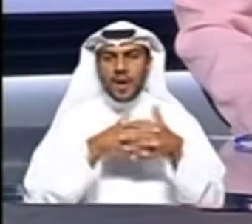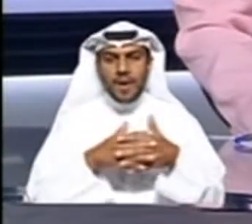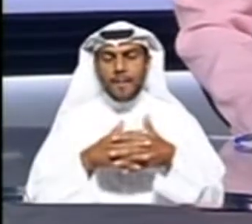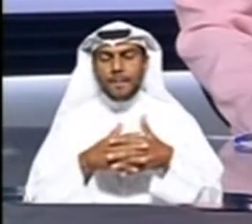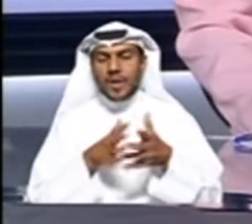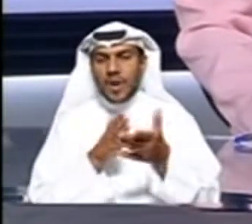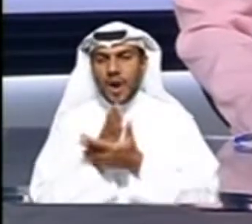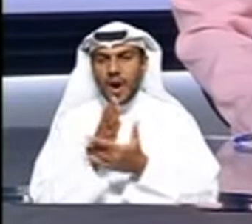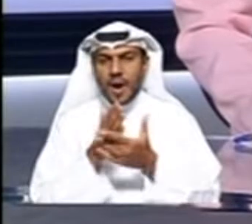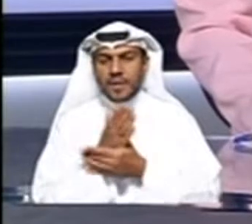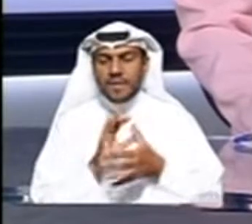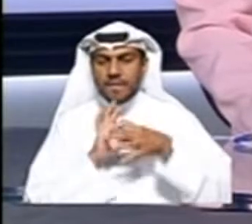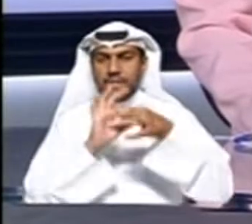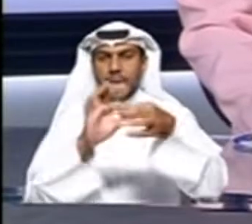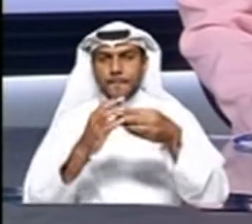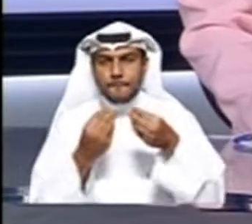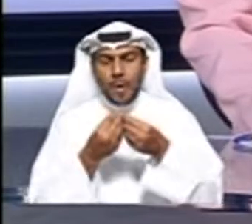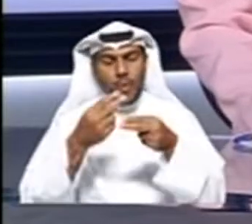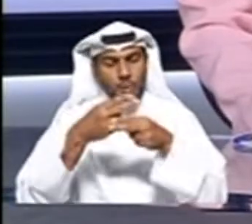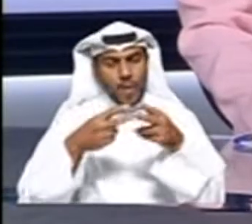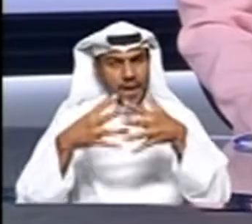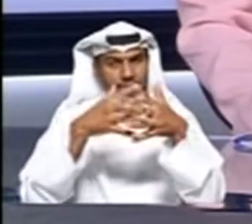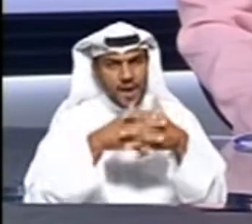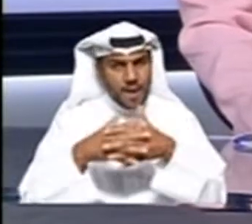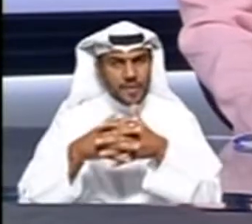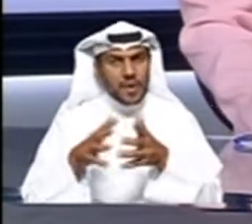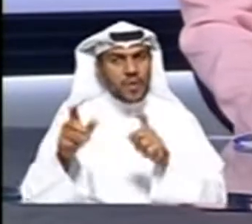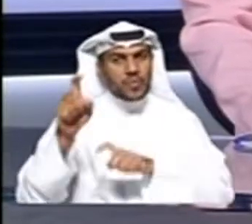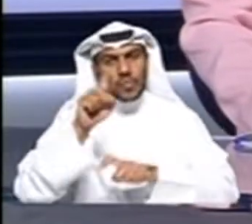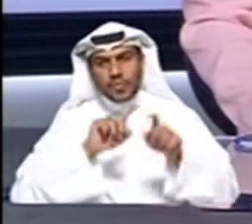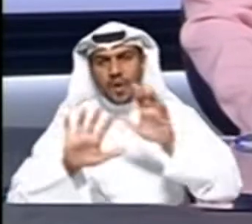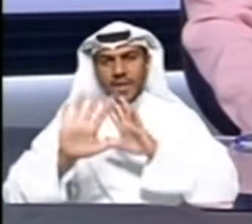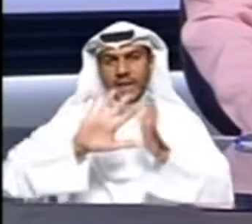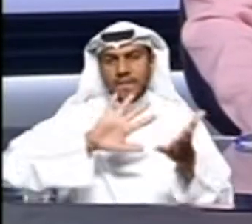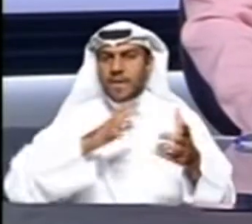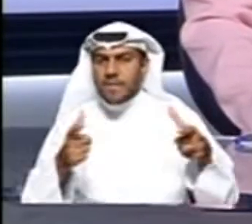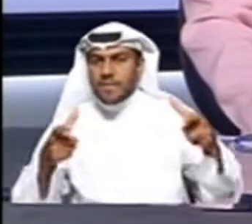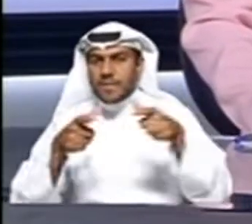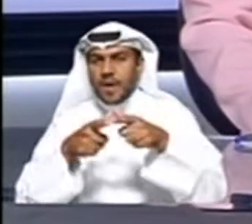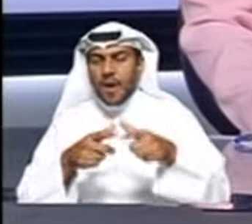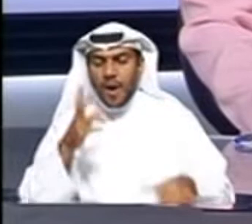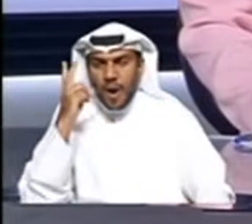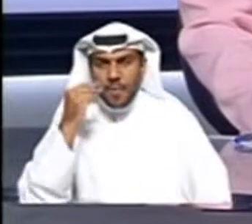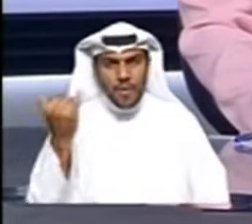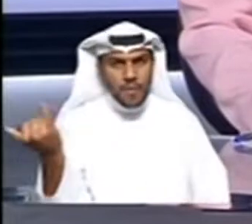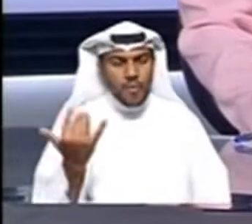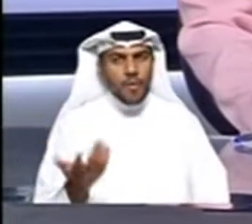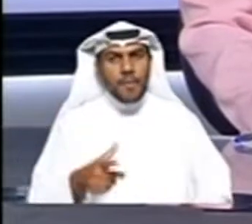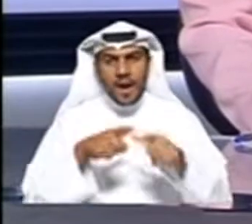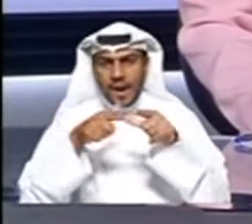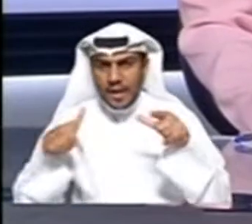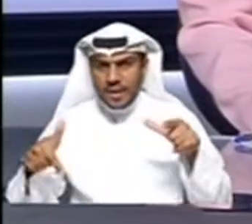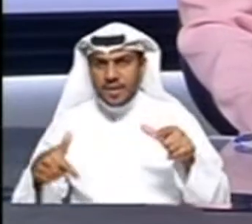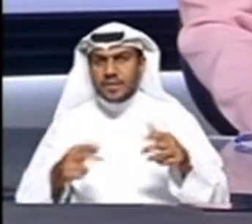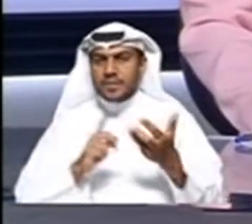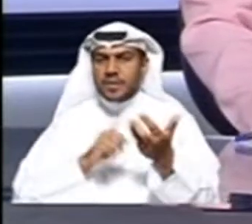العلاقات الثنائية المشتركة بين البلدين وعلى أهمية مواصلة المباحثات للتوصل إلى حل للخلاف الخليجي وغيره